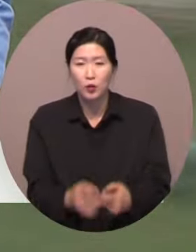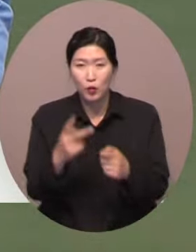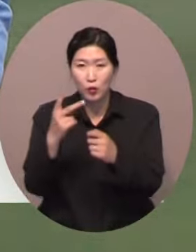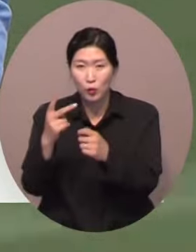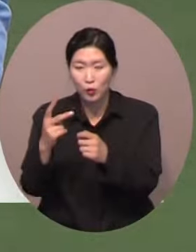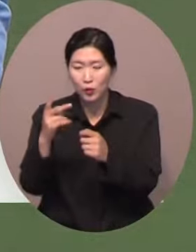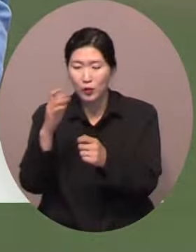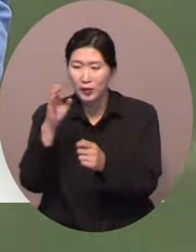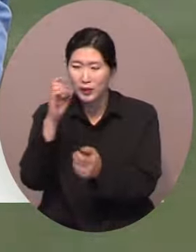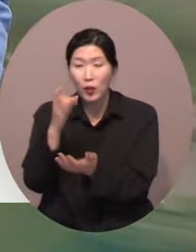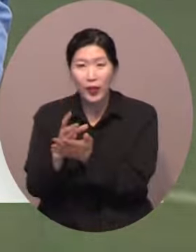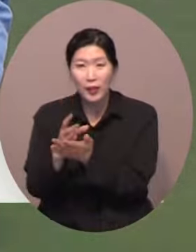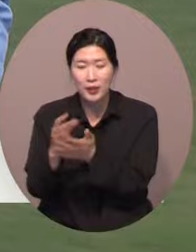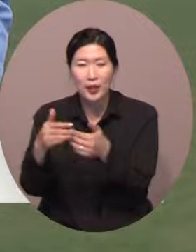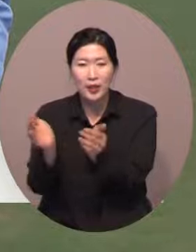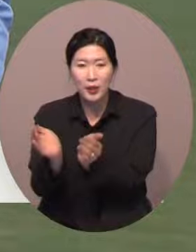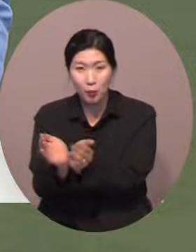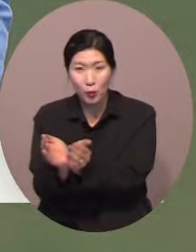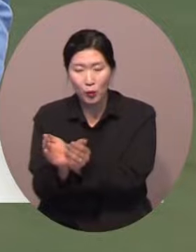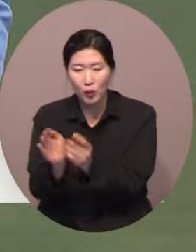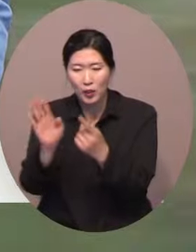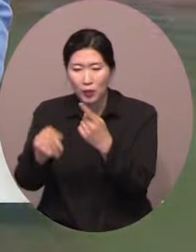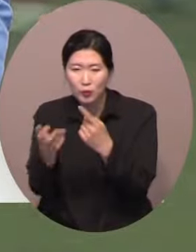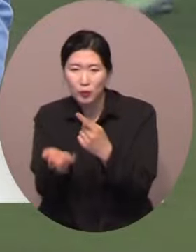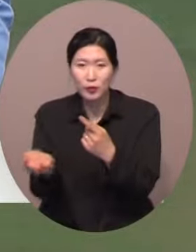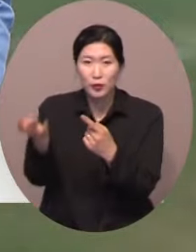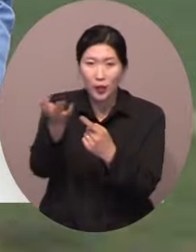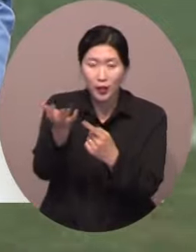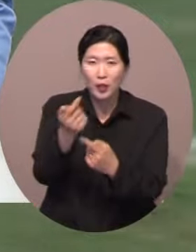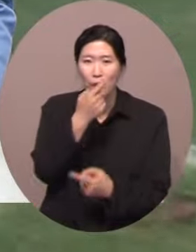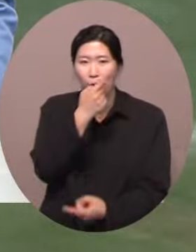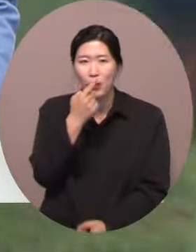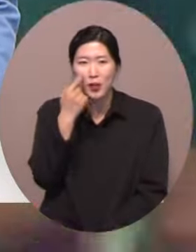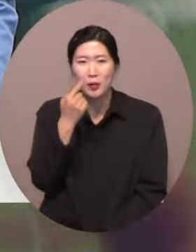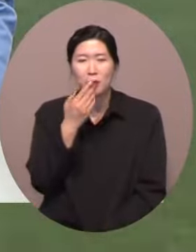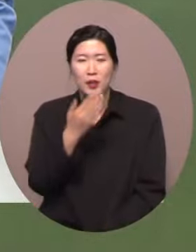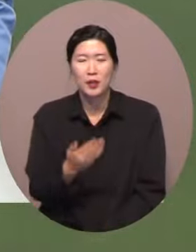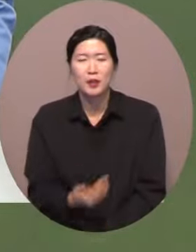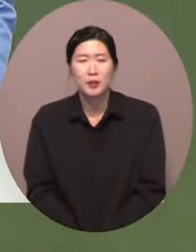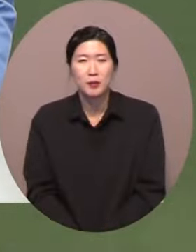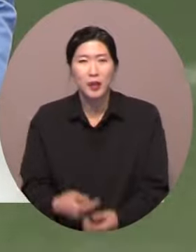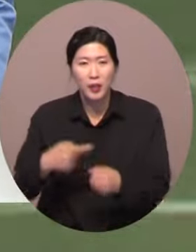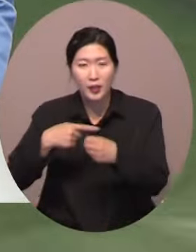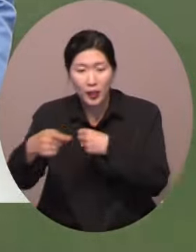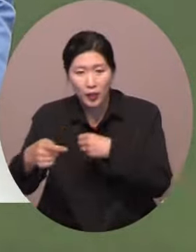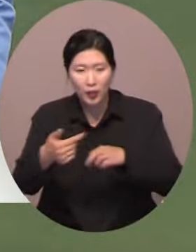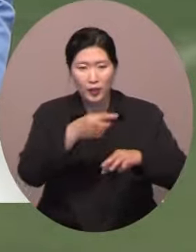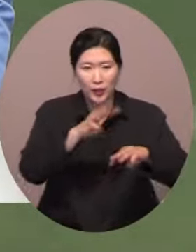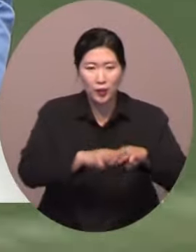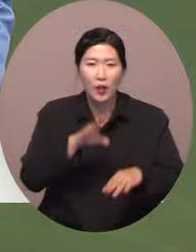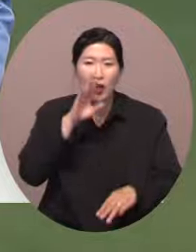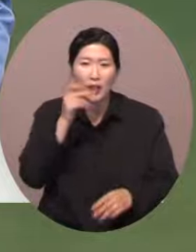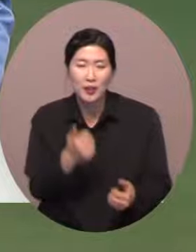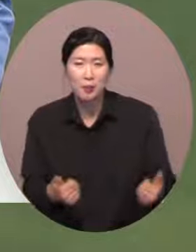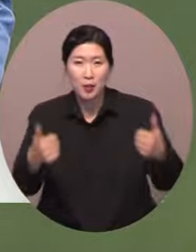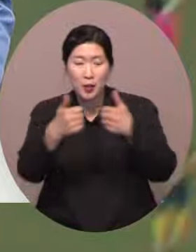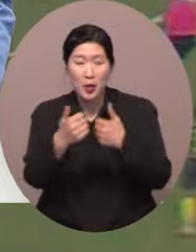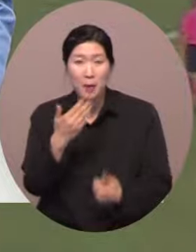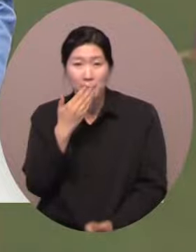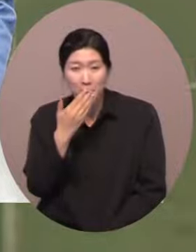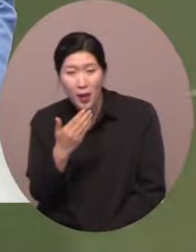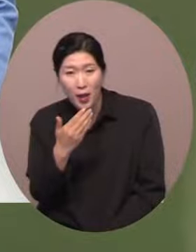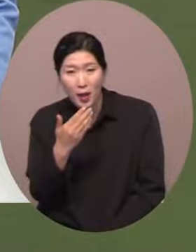아산FC도 플레이오프 진출을 확정해 1부 승격에 도전하게 됐습니다. 내년에 지역 연고 두 팀이 1부 리그에서